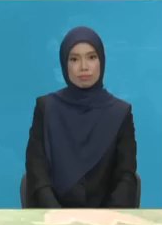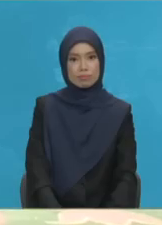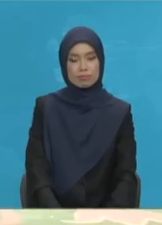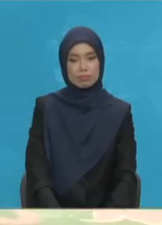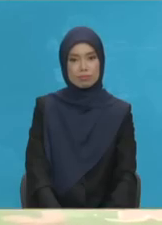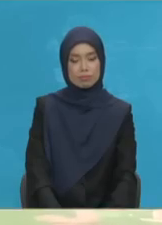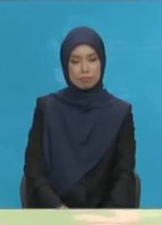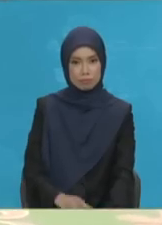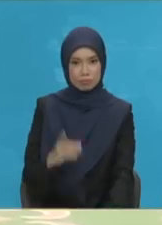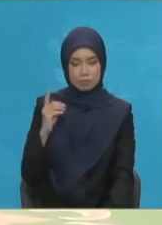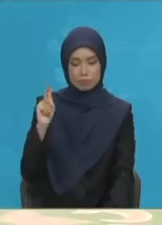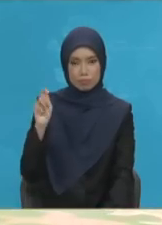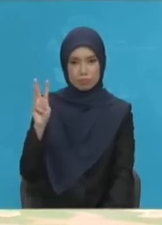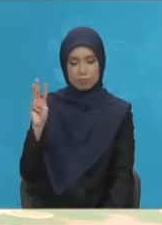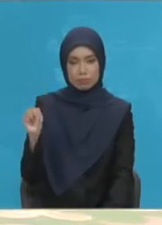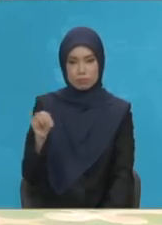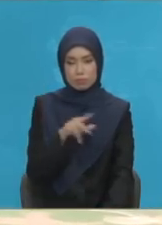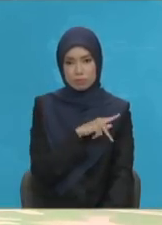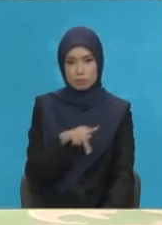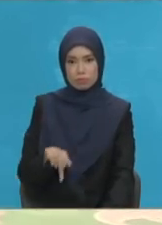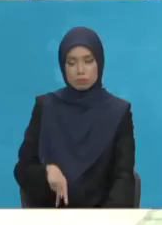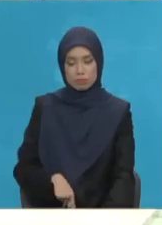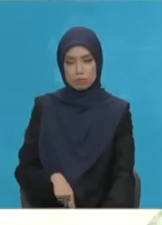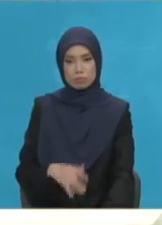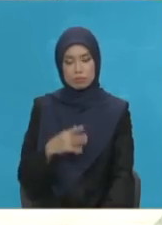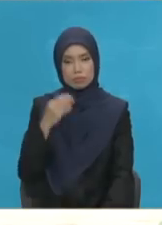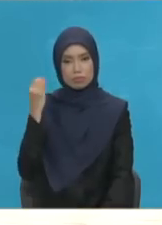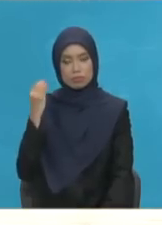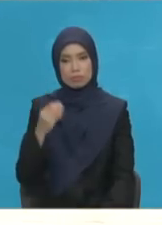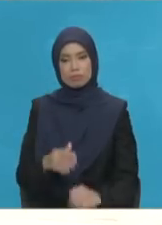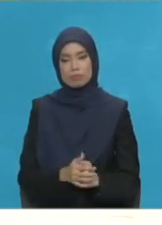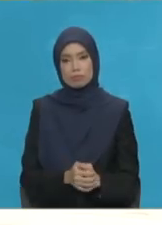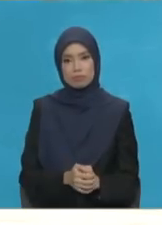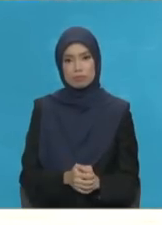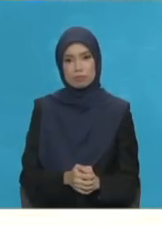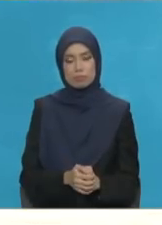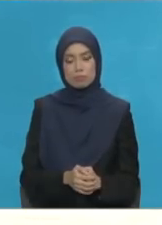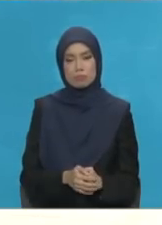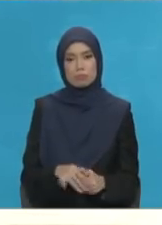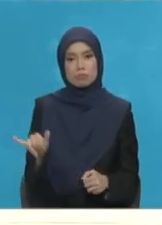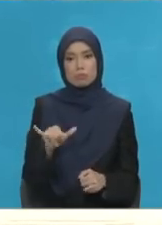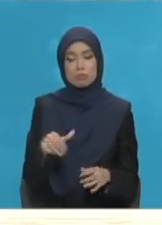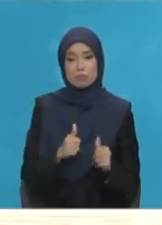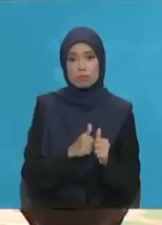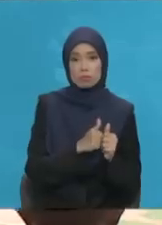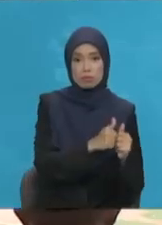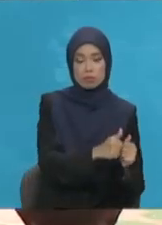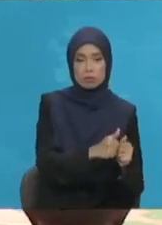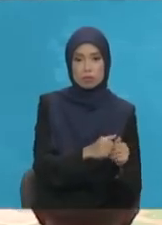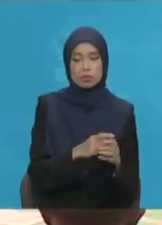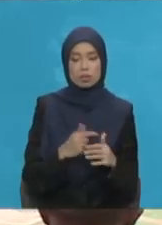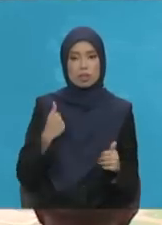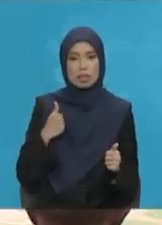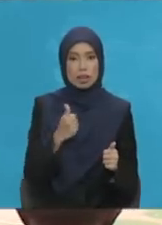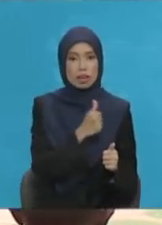dulu yang tomat mulai berangkat dari majelis juga hadir yang amat Mulia pangeran-pengeran Satria menteri-menteri kabinet